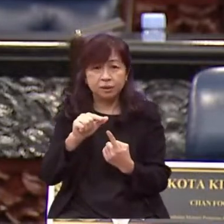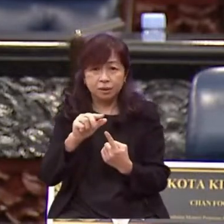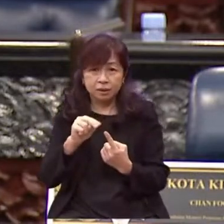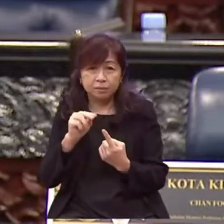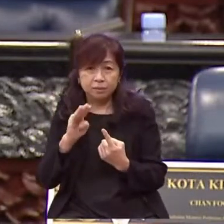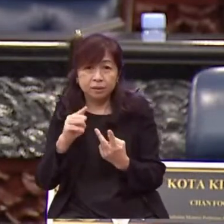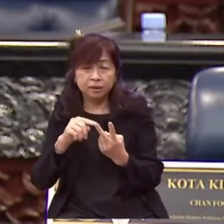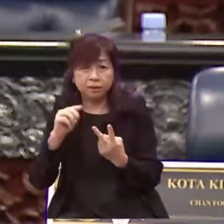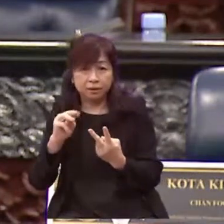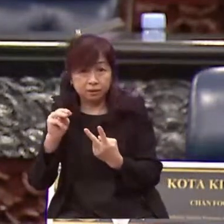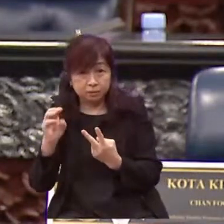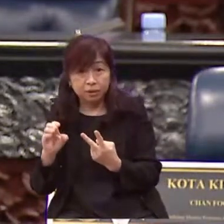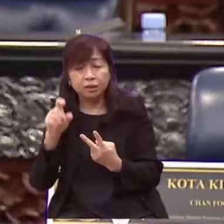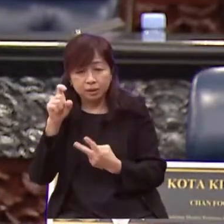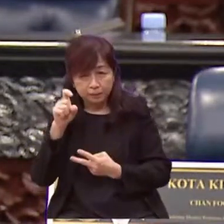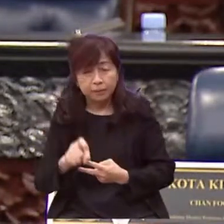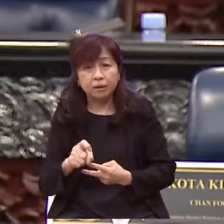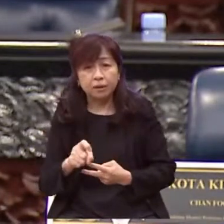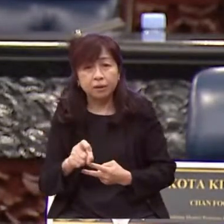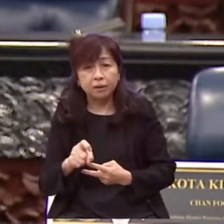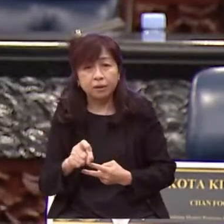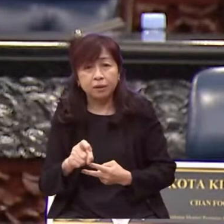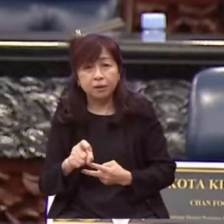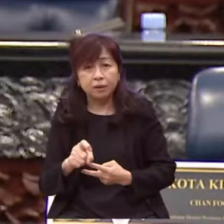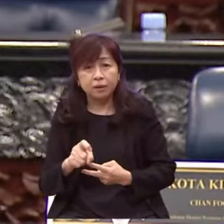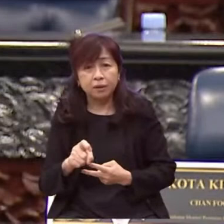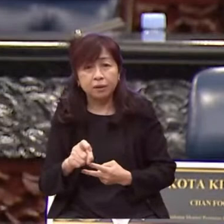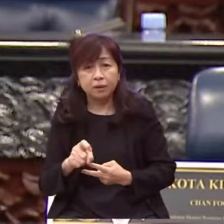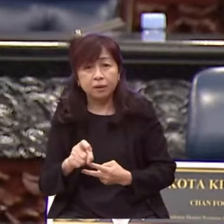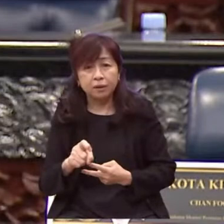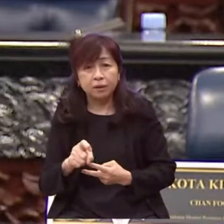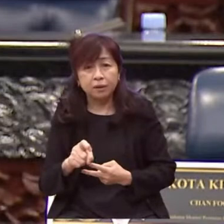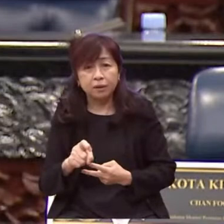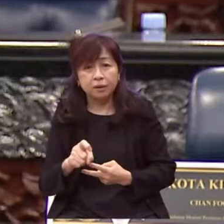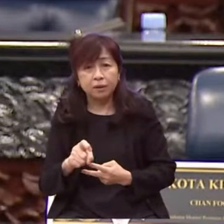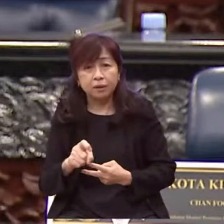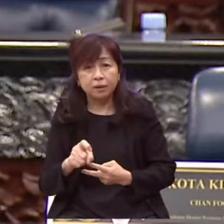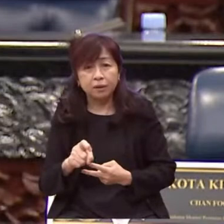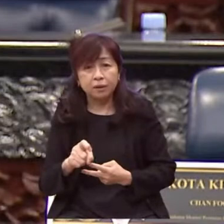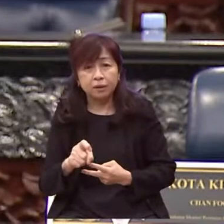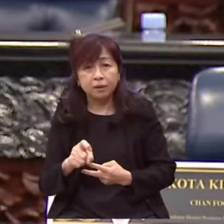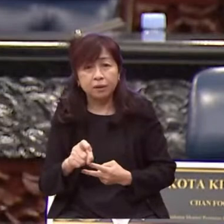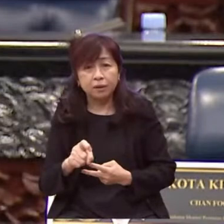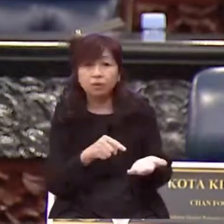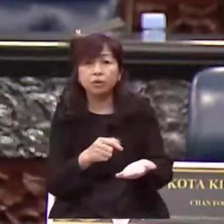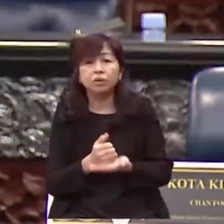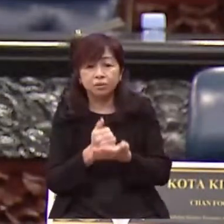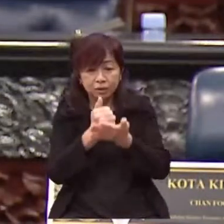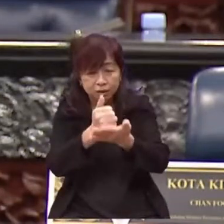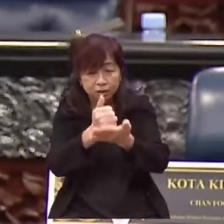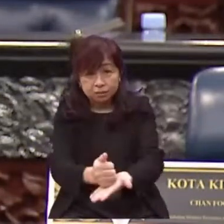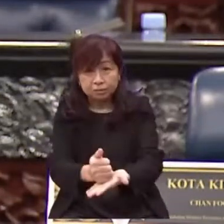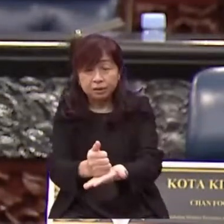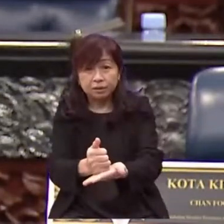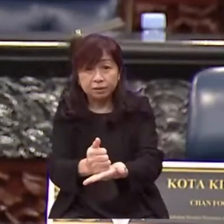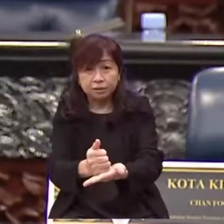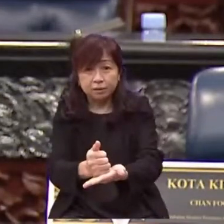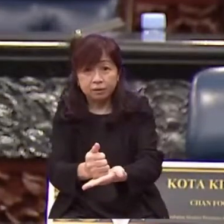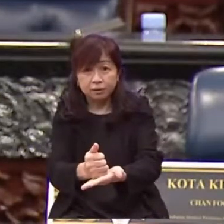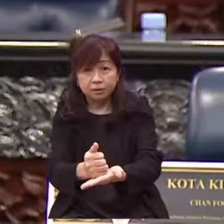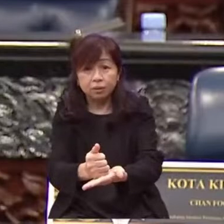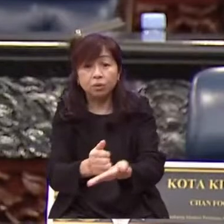perlu diperkasakan karena tabung penyelenggaraan itu juga bersifat untuk membantu sekiranya